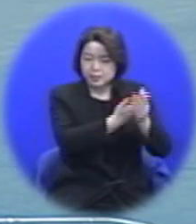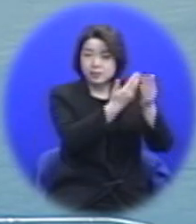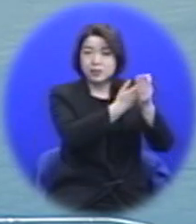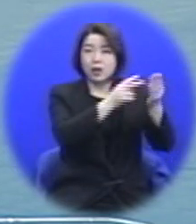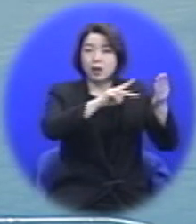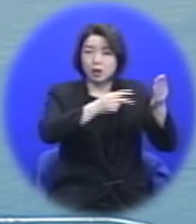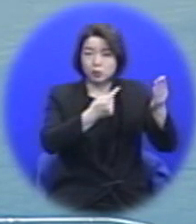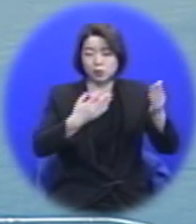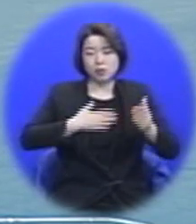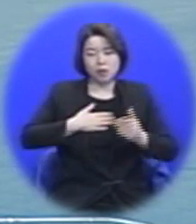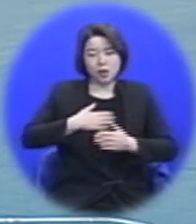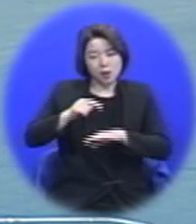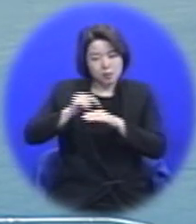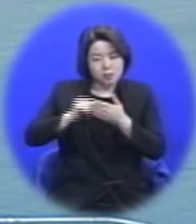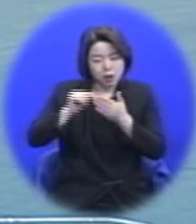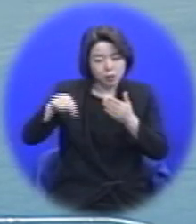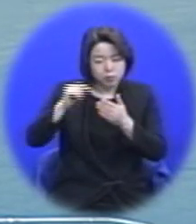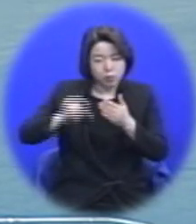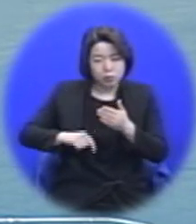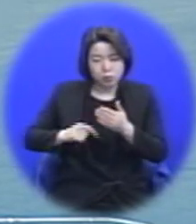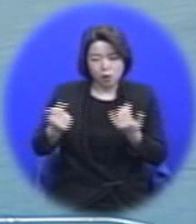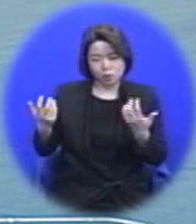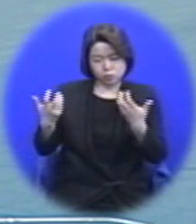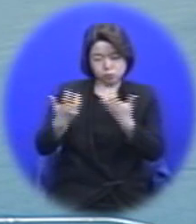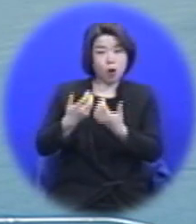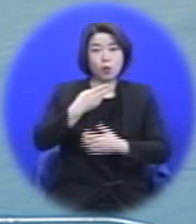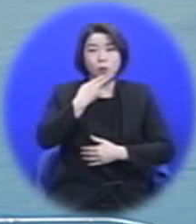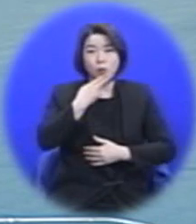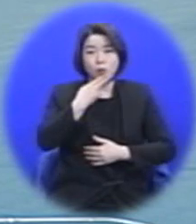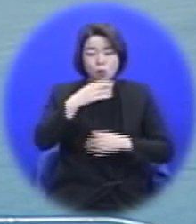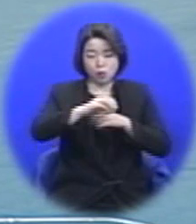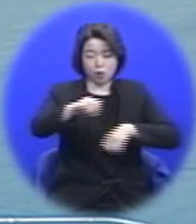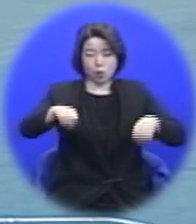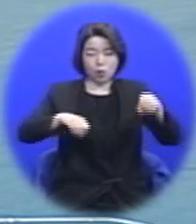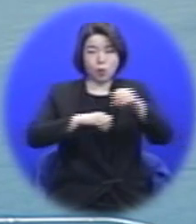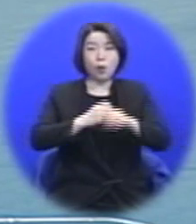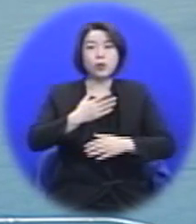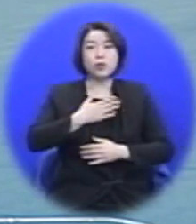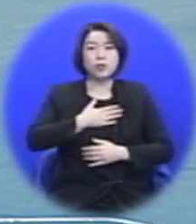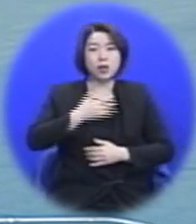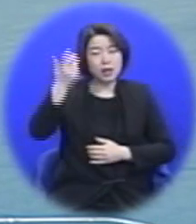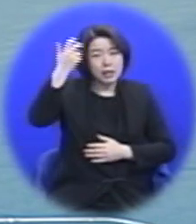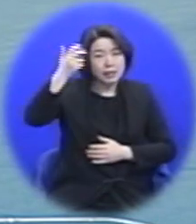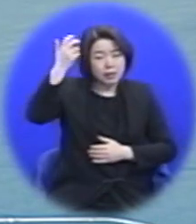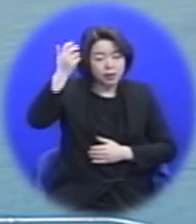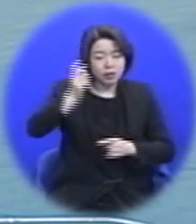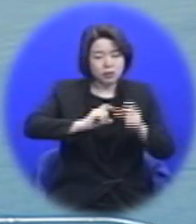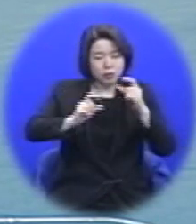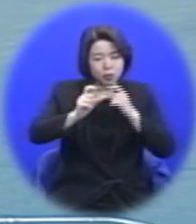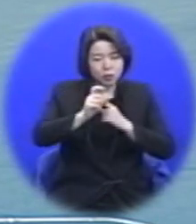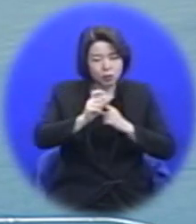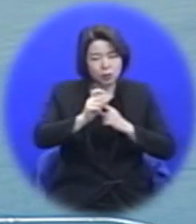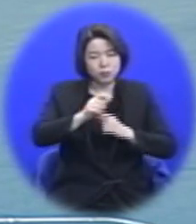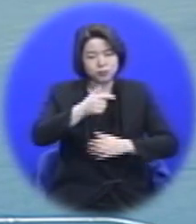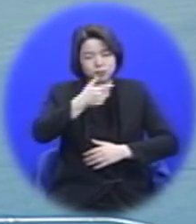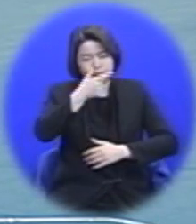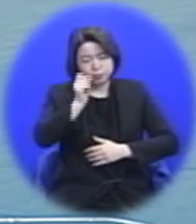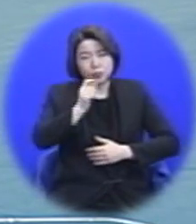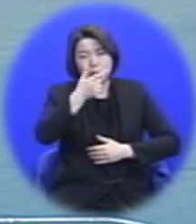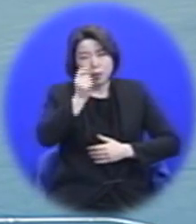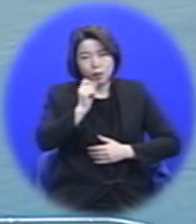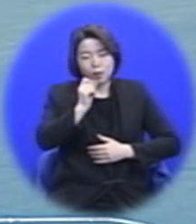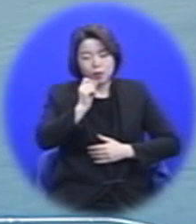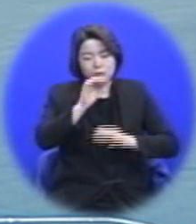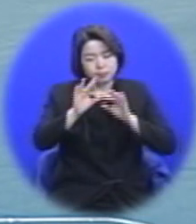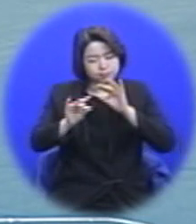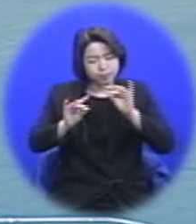심령은 충만해지지 않는 것입니다. 오히려 더 내 영혼은 피폐해지는 것 같았습니다. 저는 그 이유를